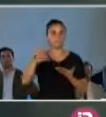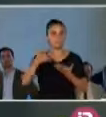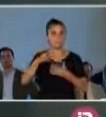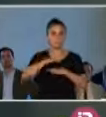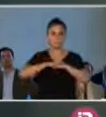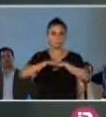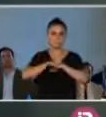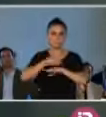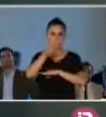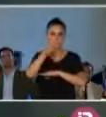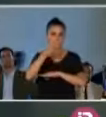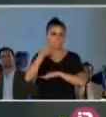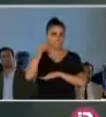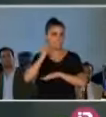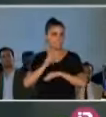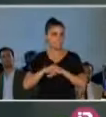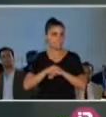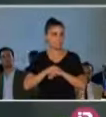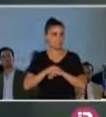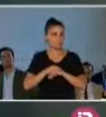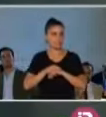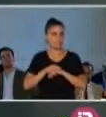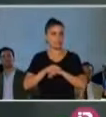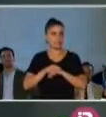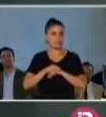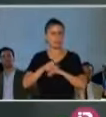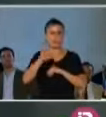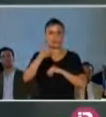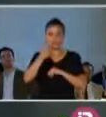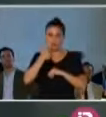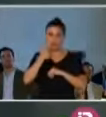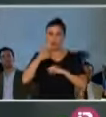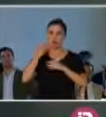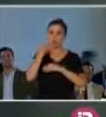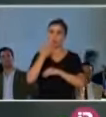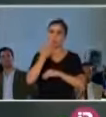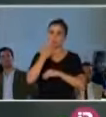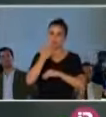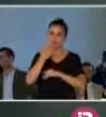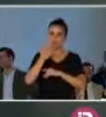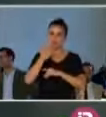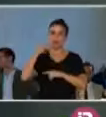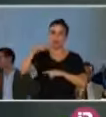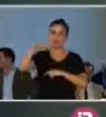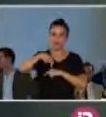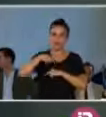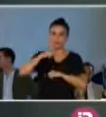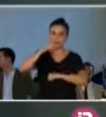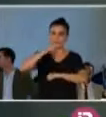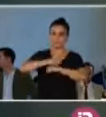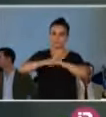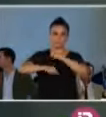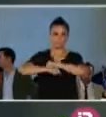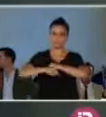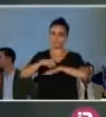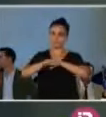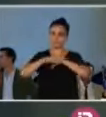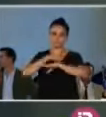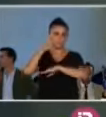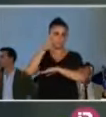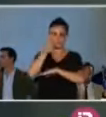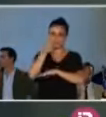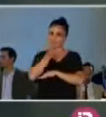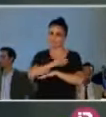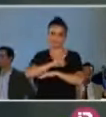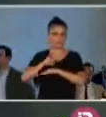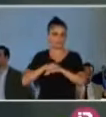cada vers de Ben Clark, cada nota de Perera Fons i cada cant de Simó Orfila. Som cada lletra esculpida per